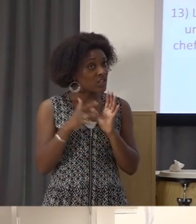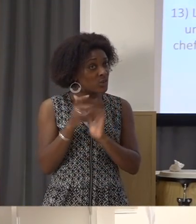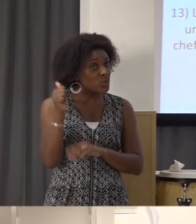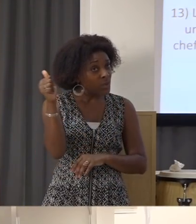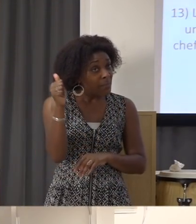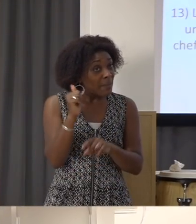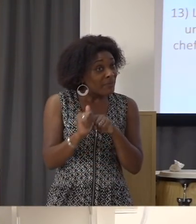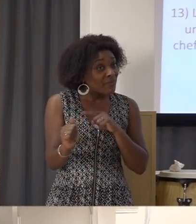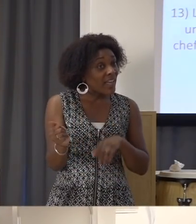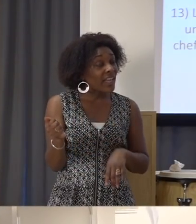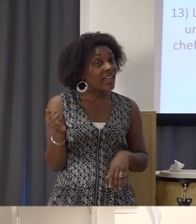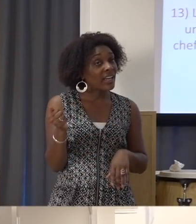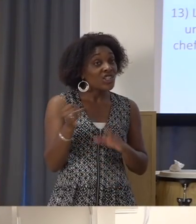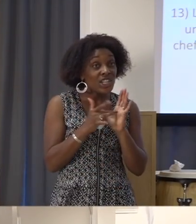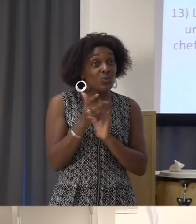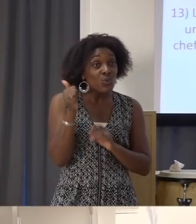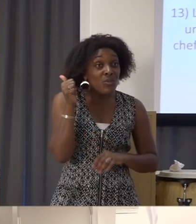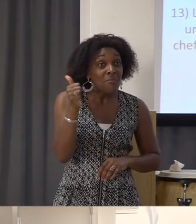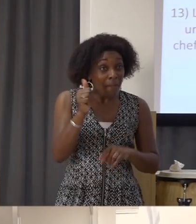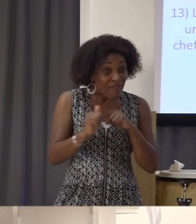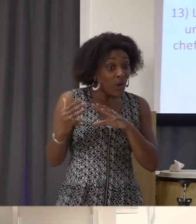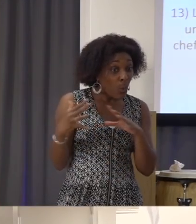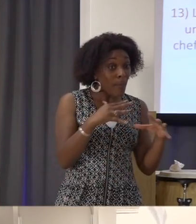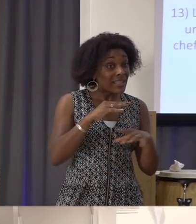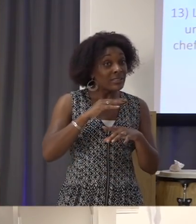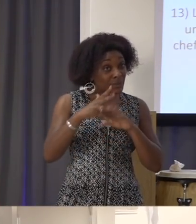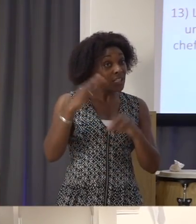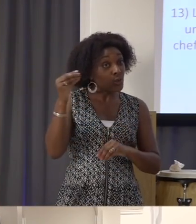Le Seigneur Jésus a fait ces combats spirituels.